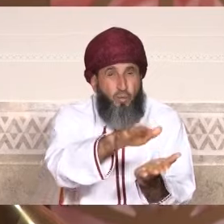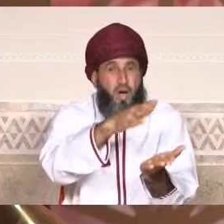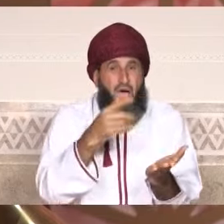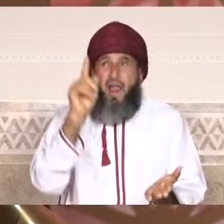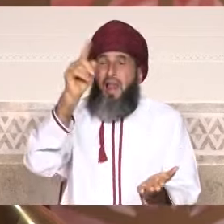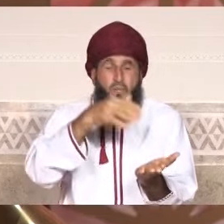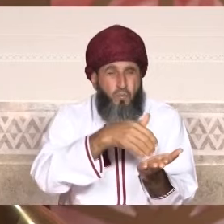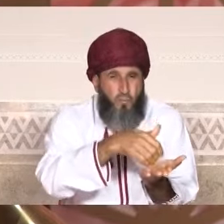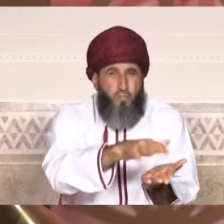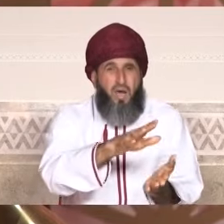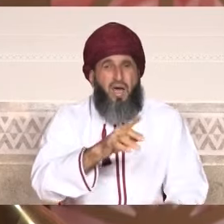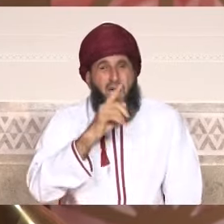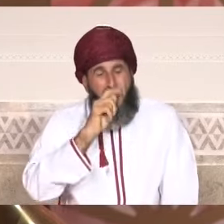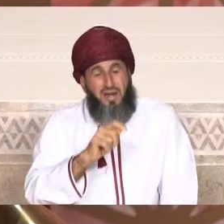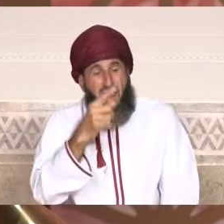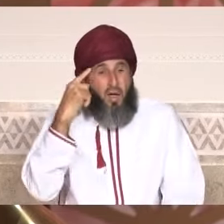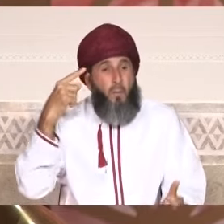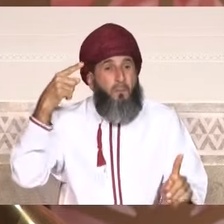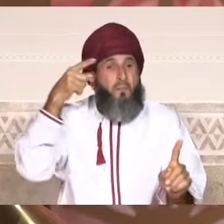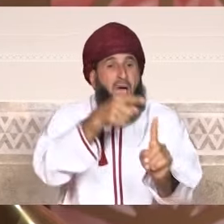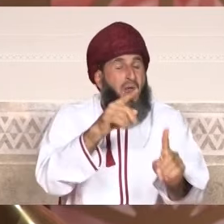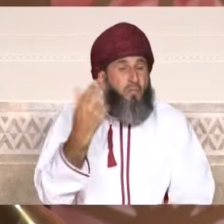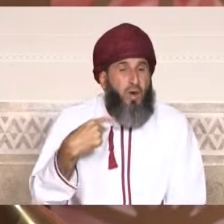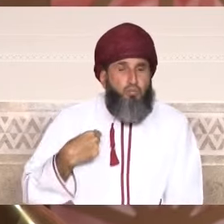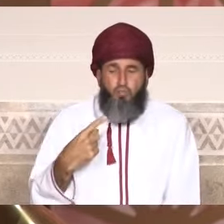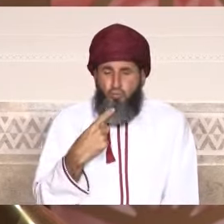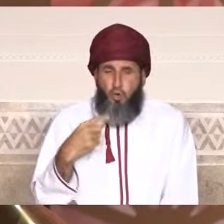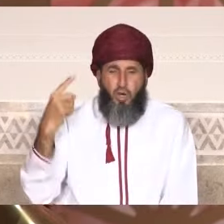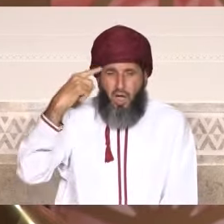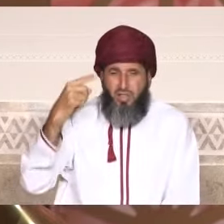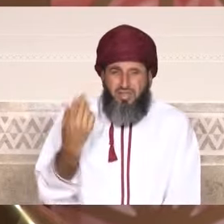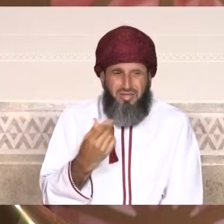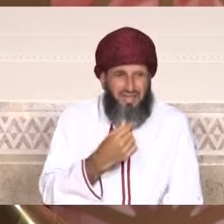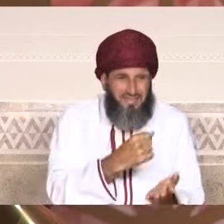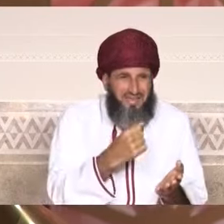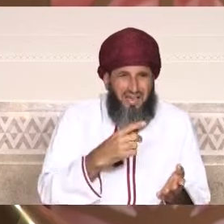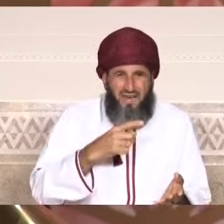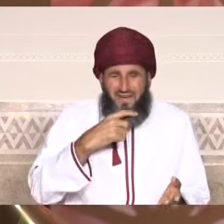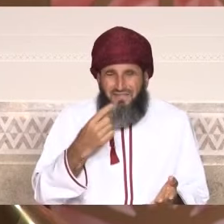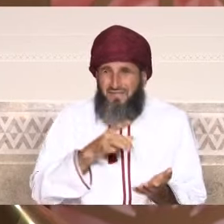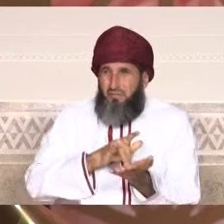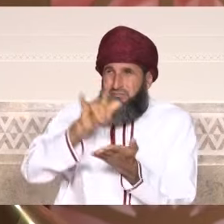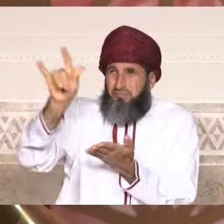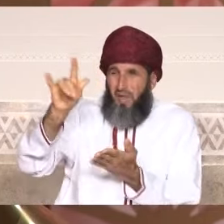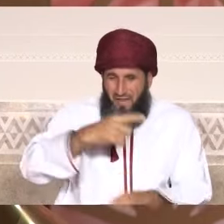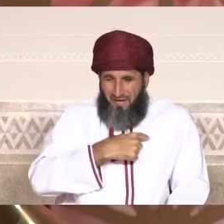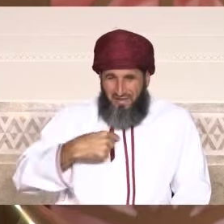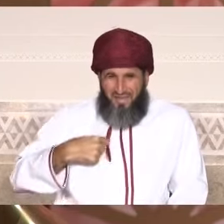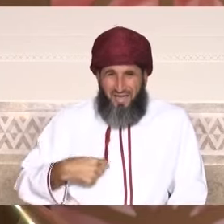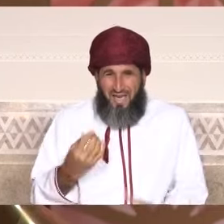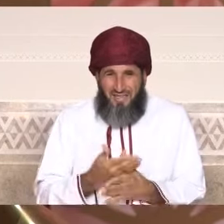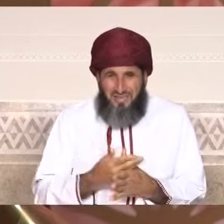ورخص، لكنه بقصد الاحتيال على العبادة والتخلص منها أو التخفف منها، فإنه بهذا